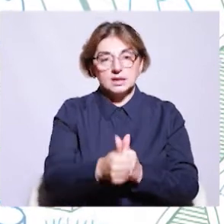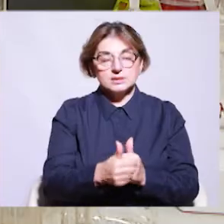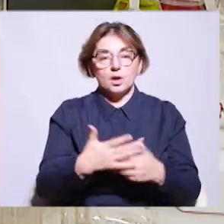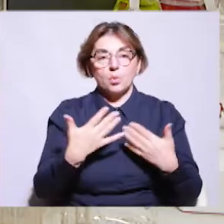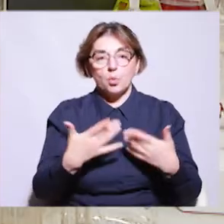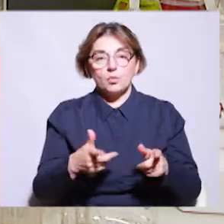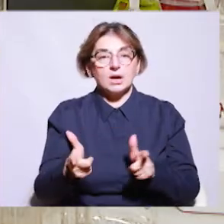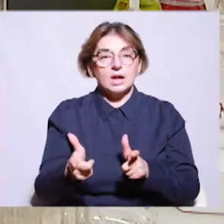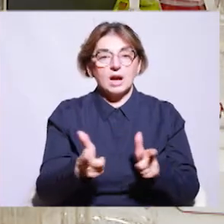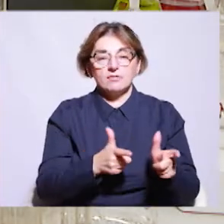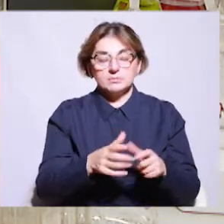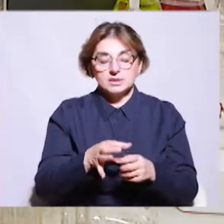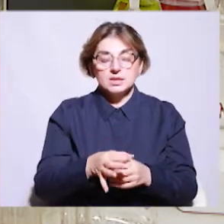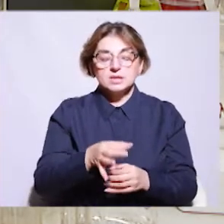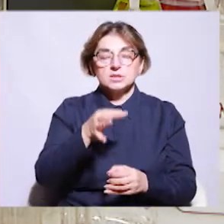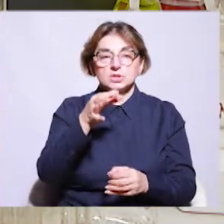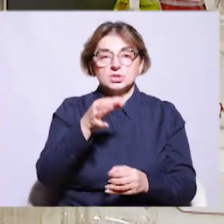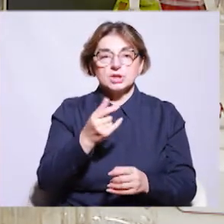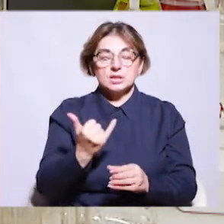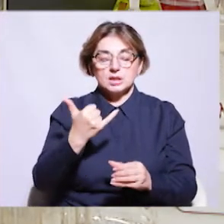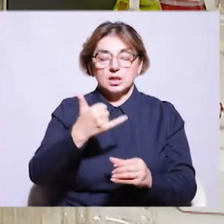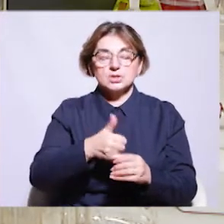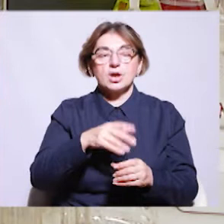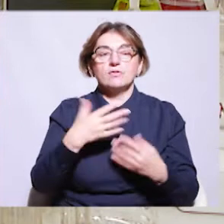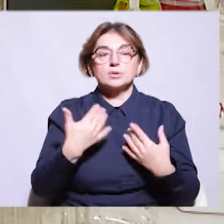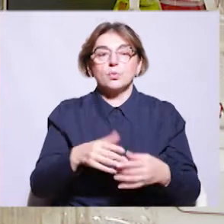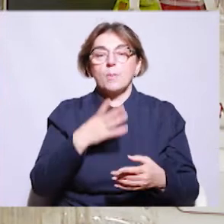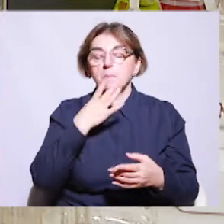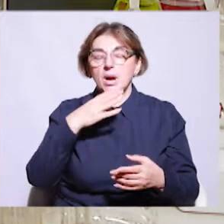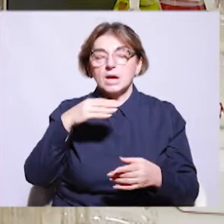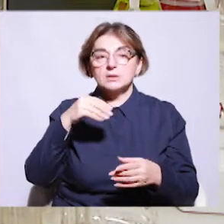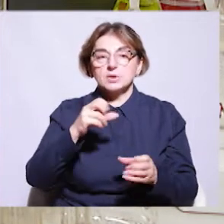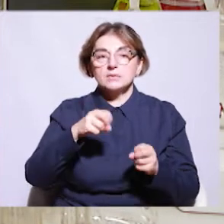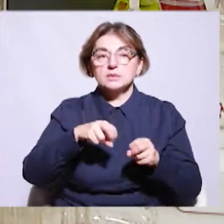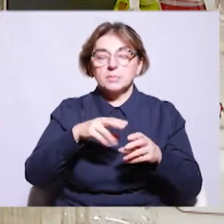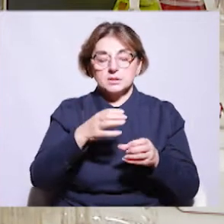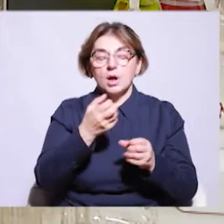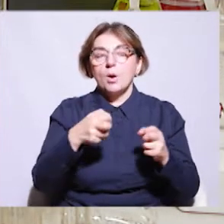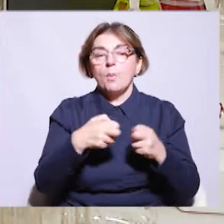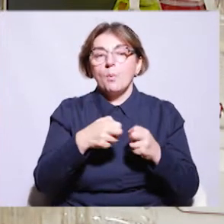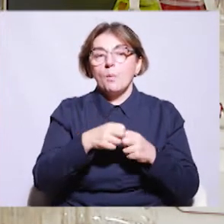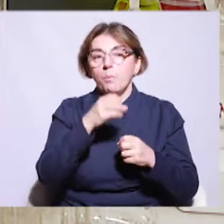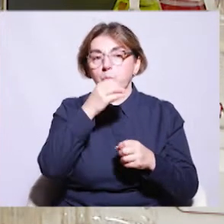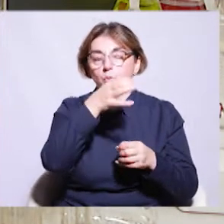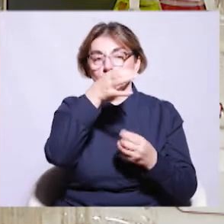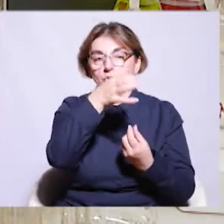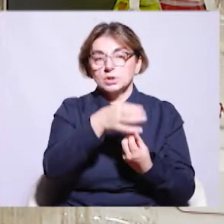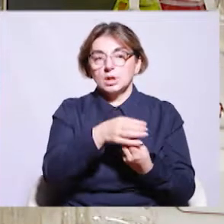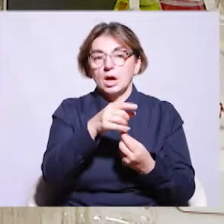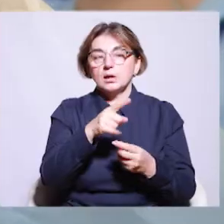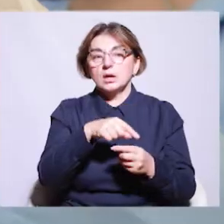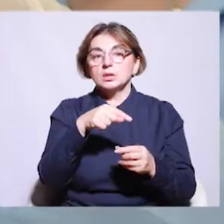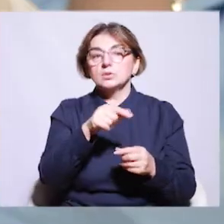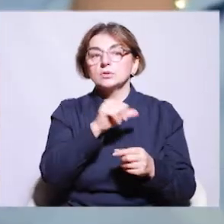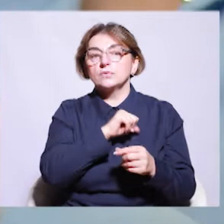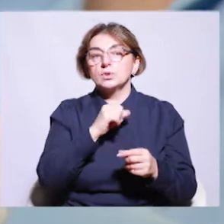მოვამზადე სინჯარა. სინჯარაში ჩასხმული მაქვს მარილჟავა, სინჯარას მორგებული აქვს ბუშტი და ბუშტში მოთავსებული